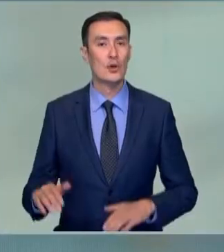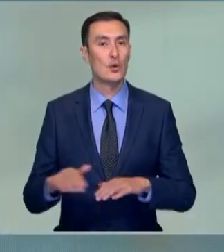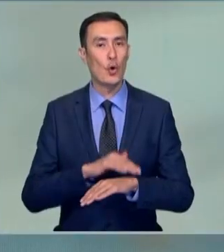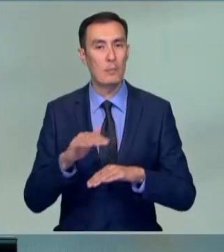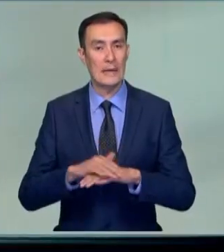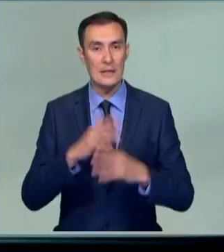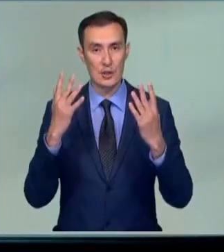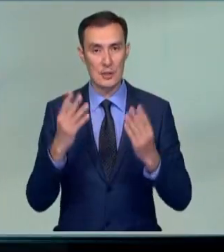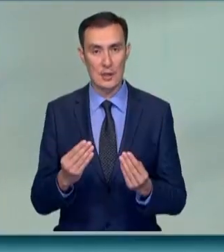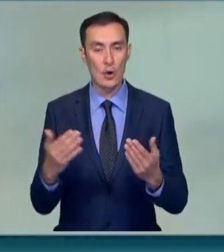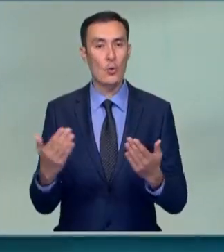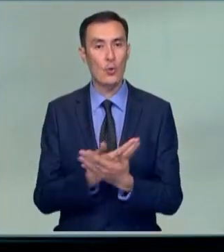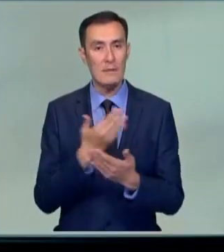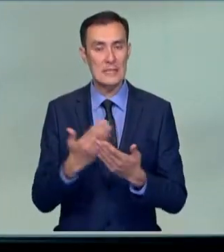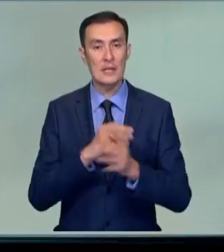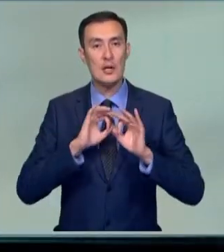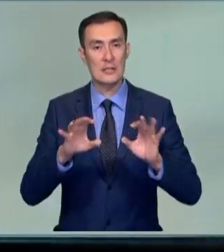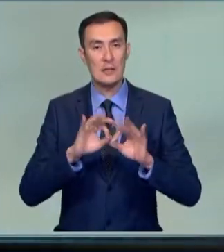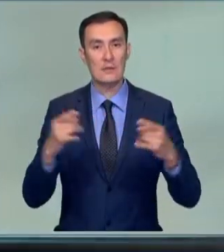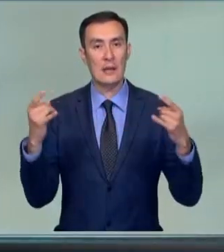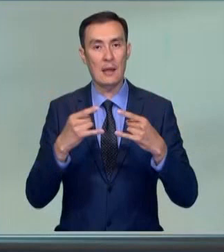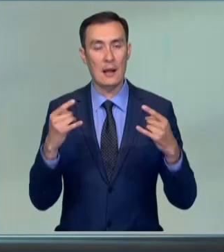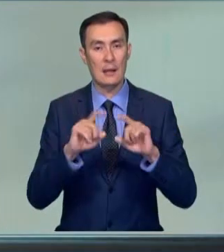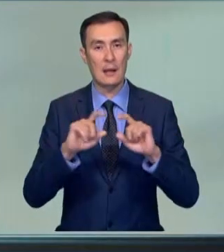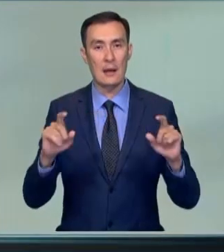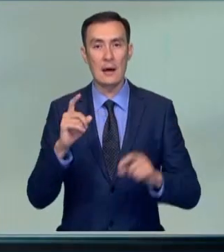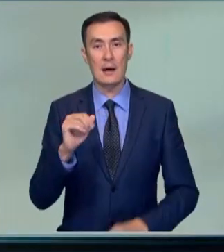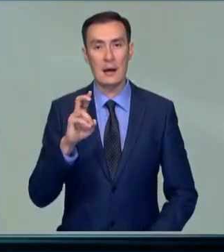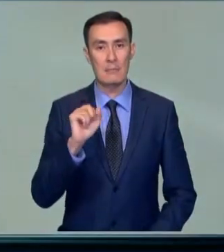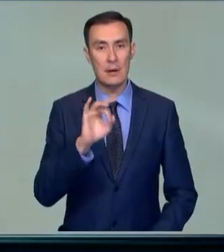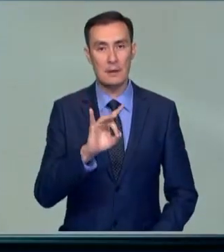Здравствуйте. Новости на телеканале Хабар. В студии Гульнара Жандагулова. Сурдоперевод Хасан Исраилов.